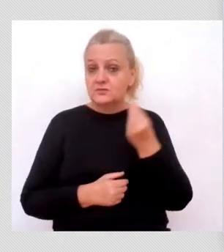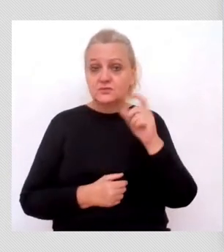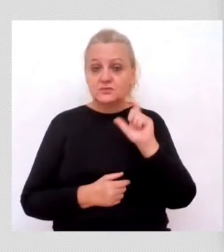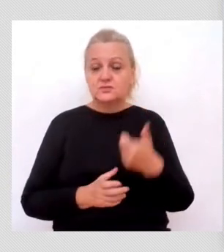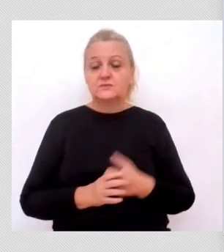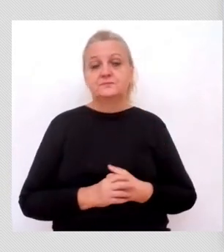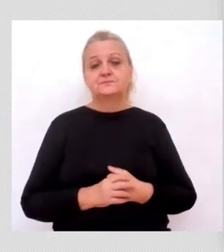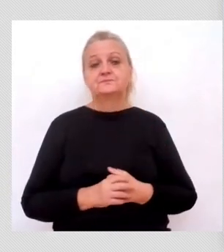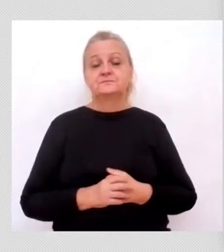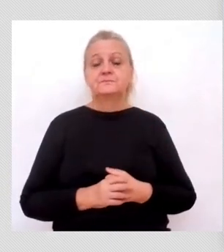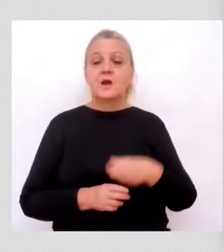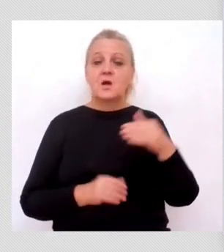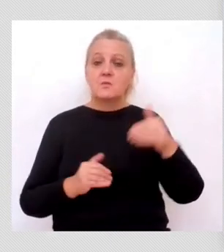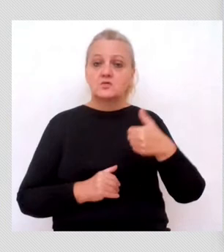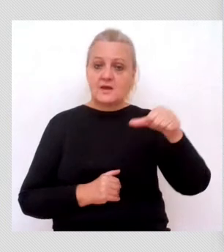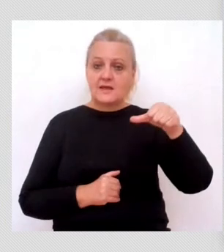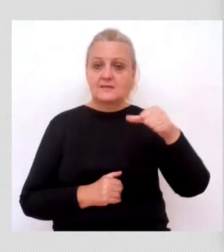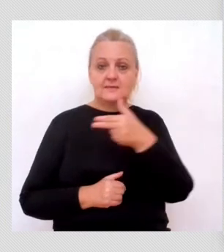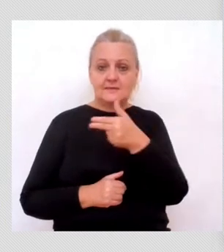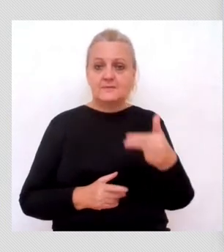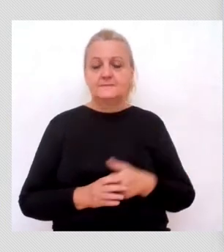jeszcze jedną rzecz.